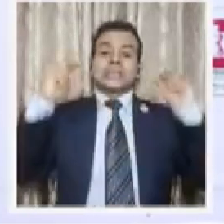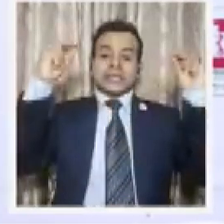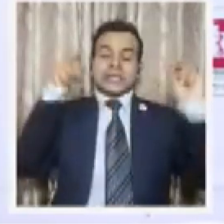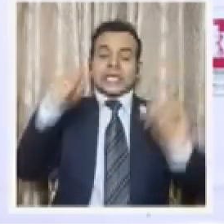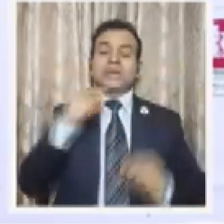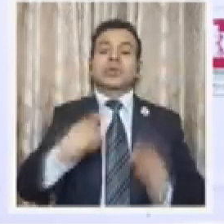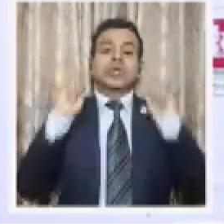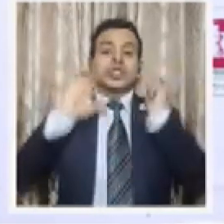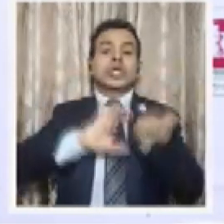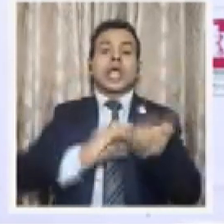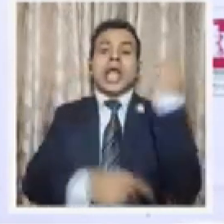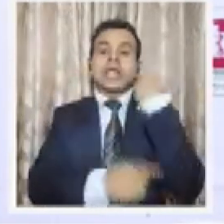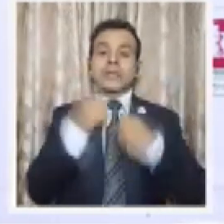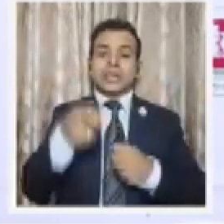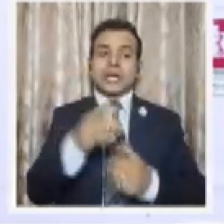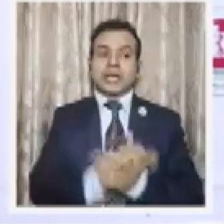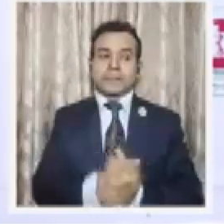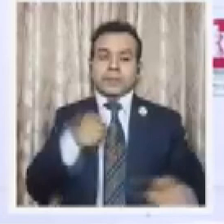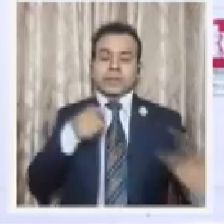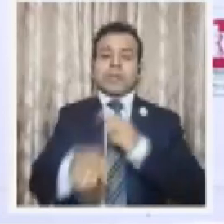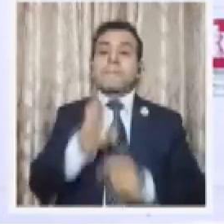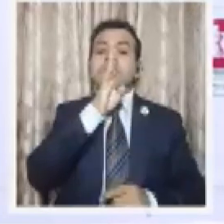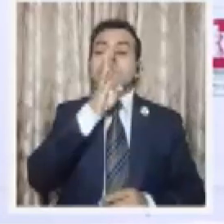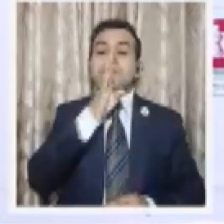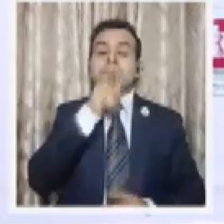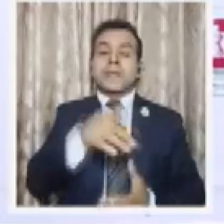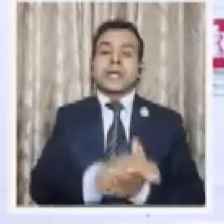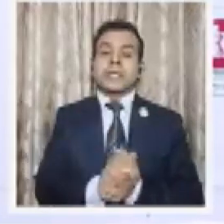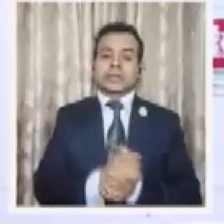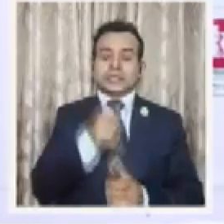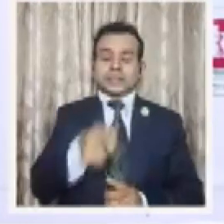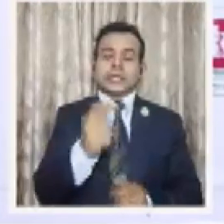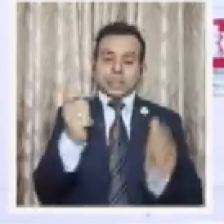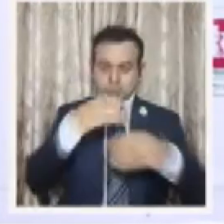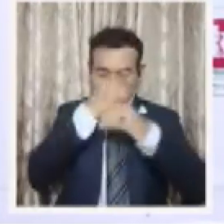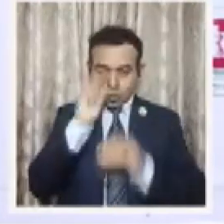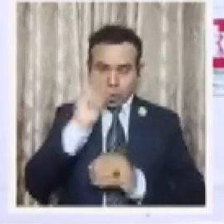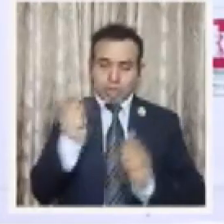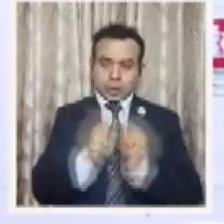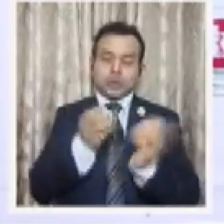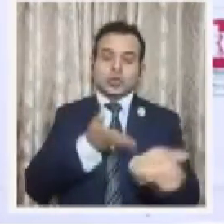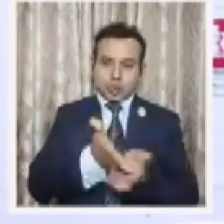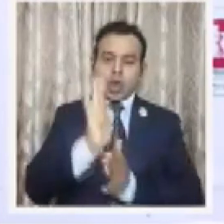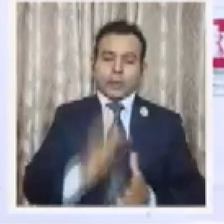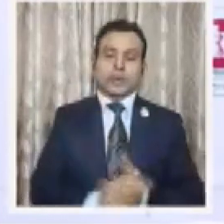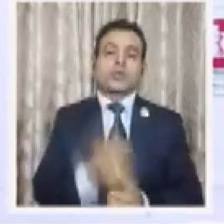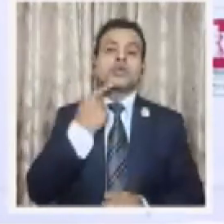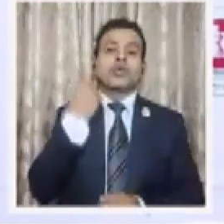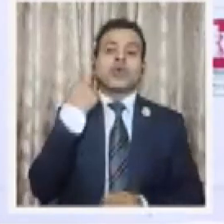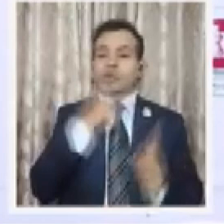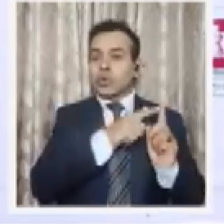উদ্যোগে চাঁদপুর মেডিকেল কলেজে একটি পরীক্ষাগার নির্মিত হয়েছে, যারা 2-1 দিনের মধ্যেই পরীক্ষা কার্য শুরু করবেন এবং আমাদের ফলাফল